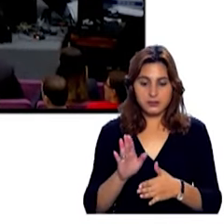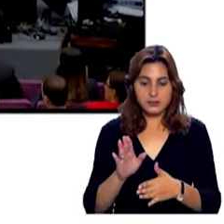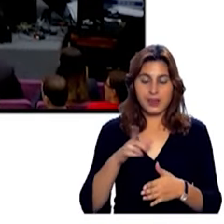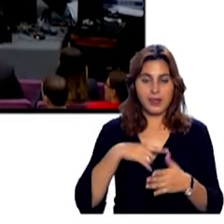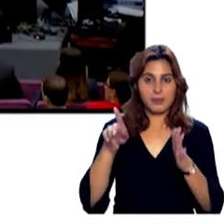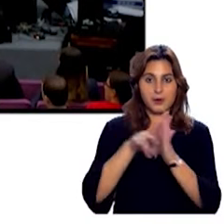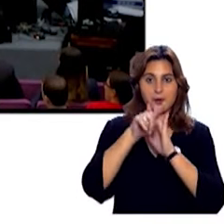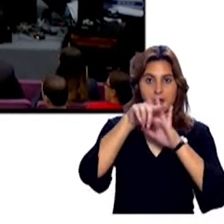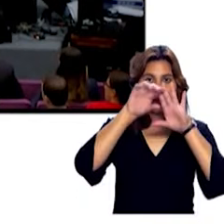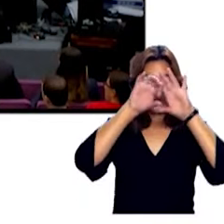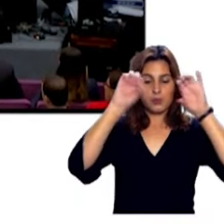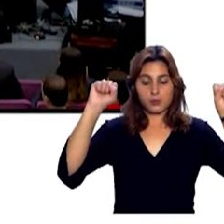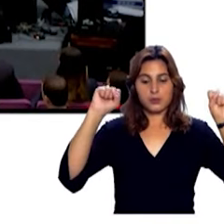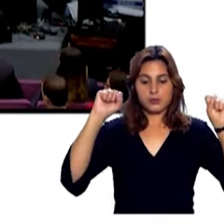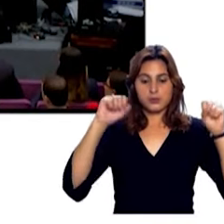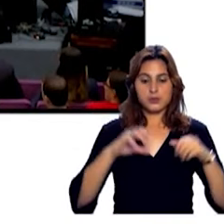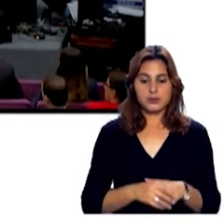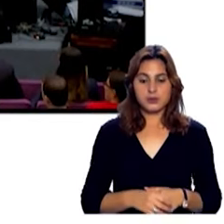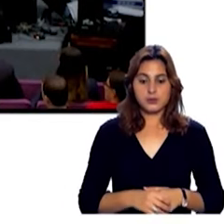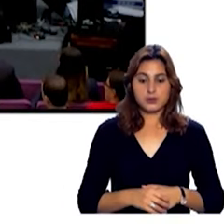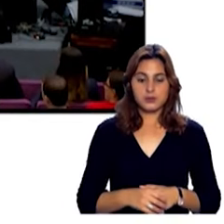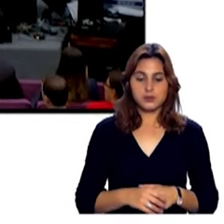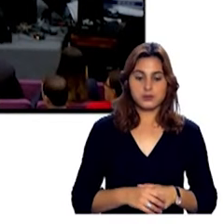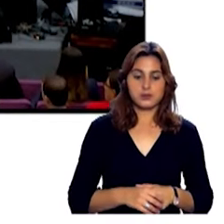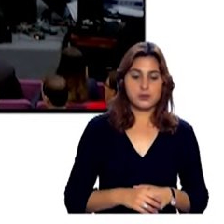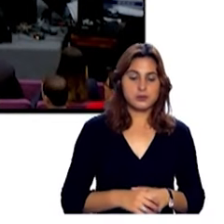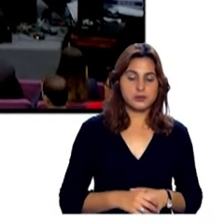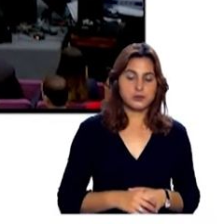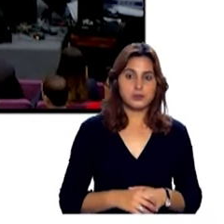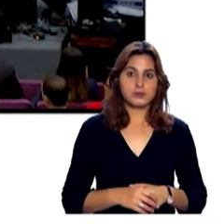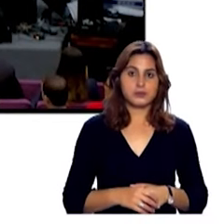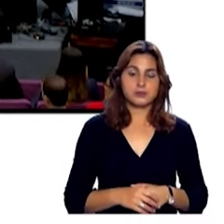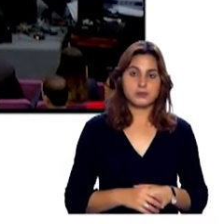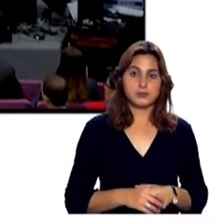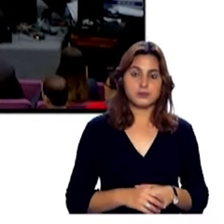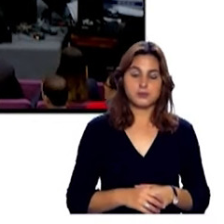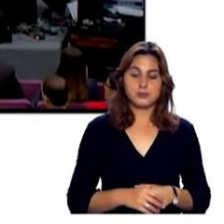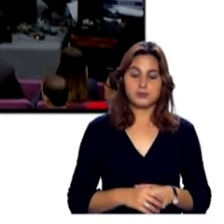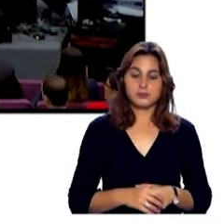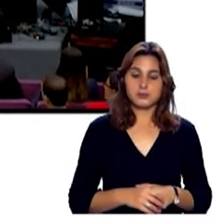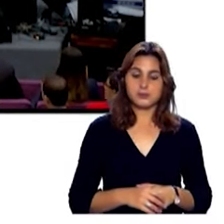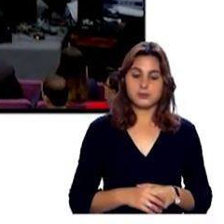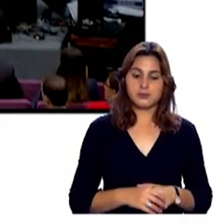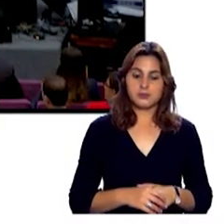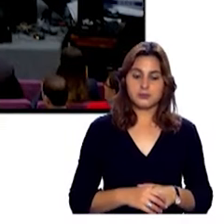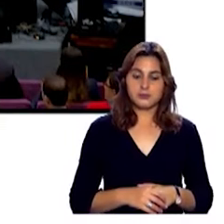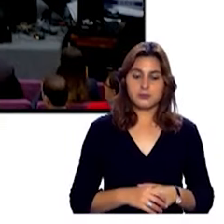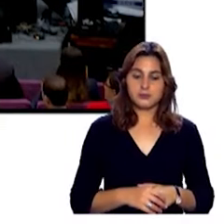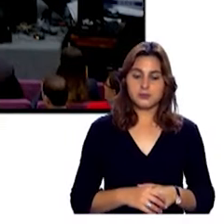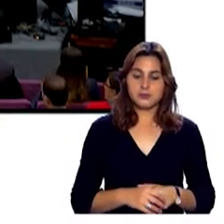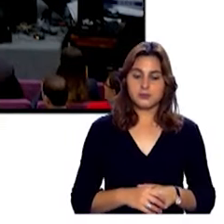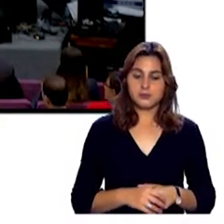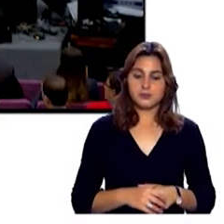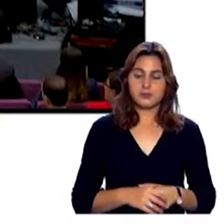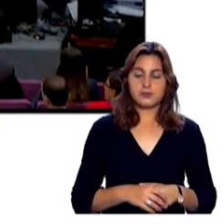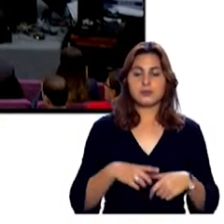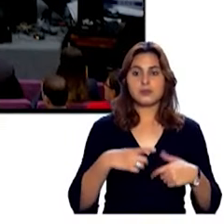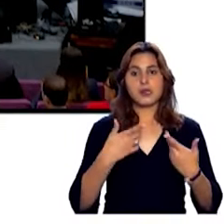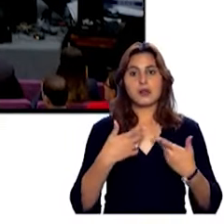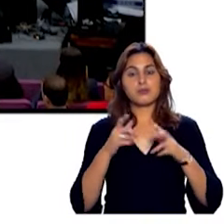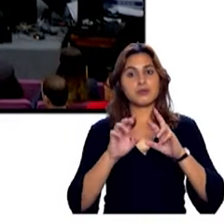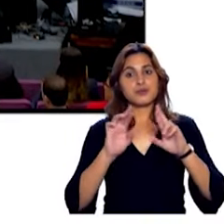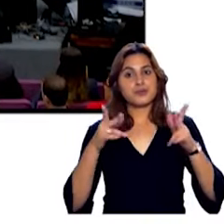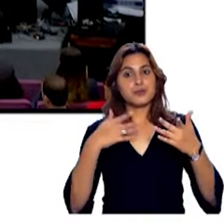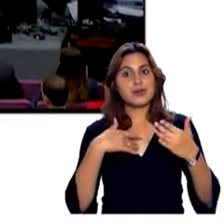l'esame dei motivi di ricorso non consente di superare o Di confermare La l'orientamento